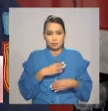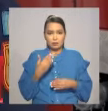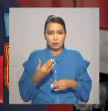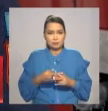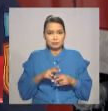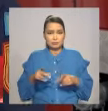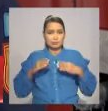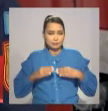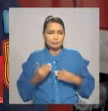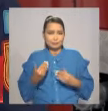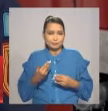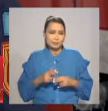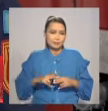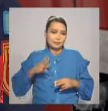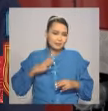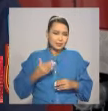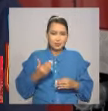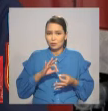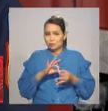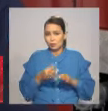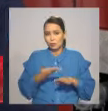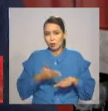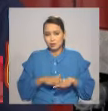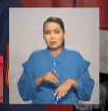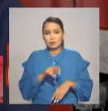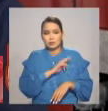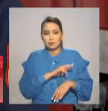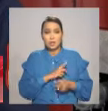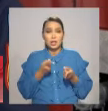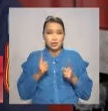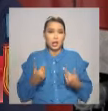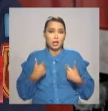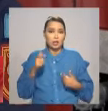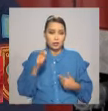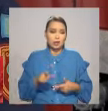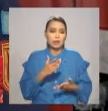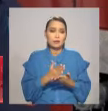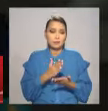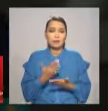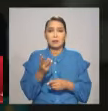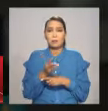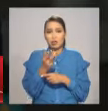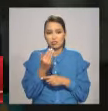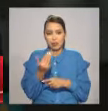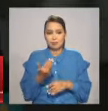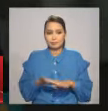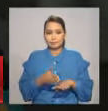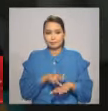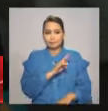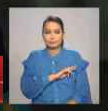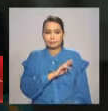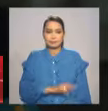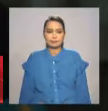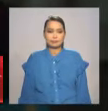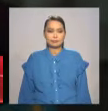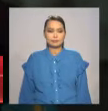еще выполнять свою работу, которая тоже сложна. Поэтому это работа для настоящих героев, кем являются наши пожарные. Дархан, мен қыздарды